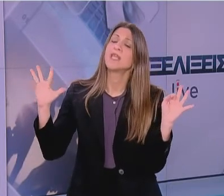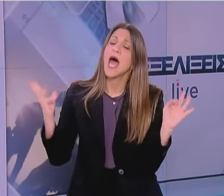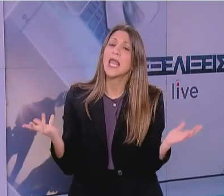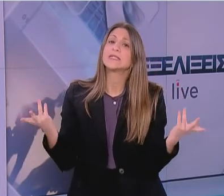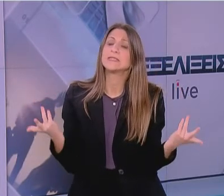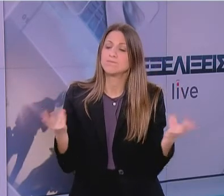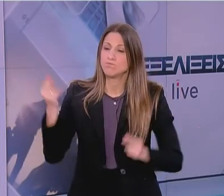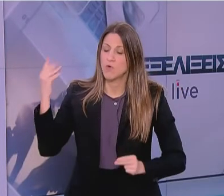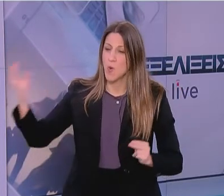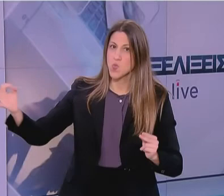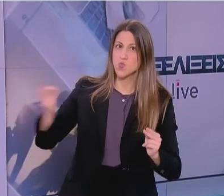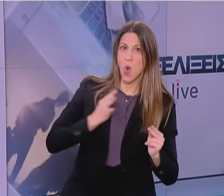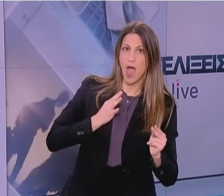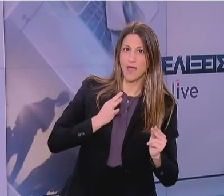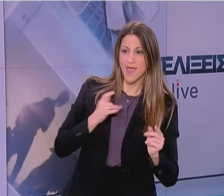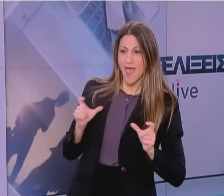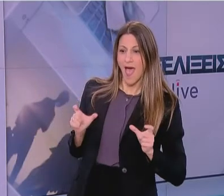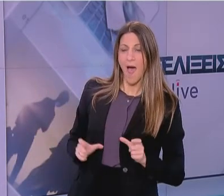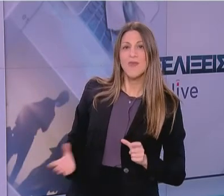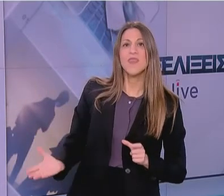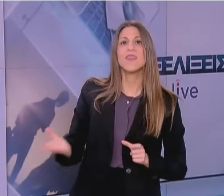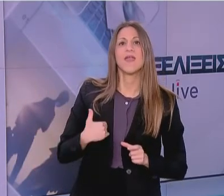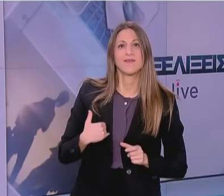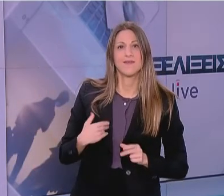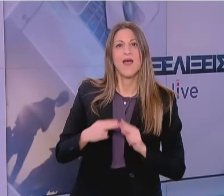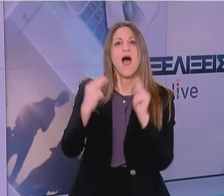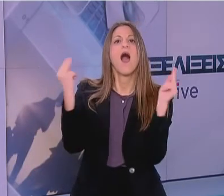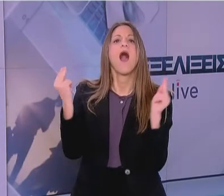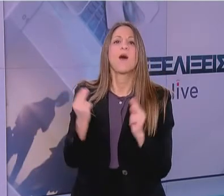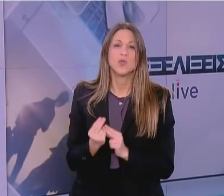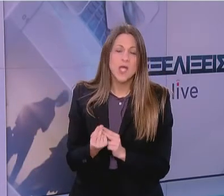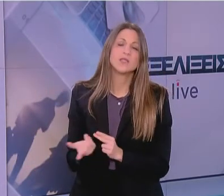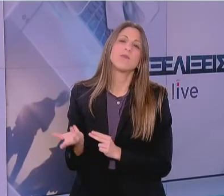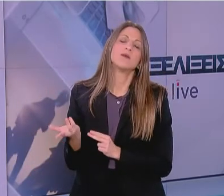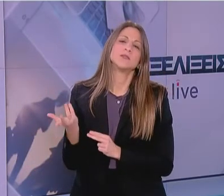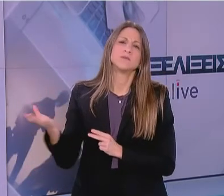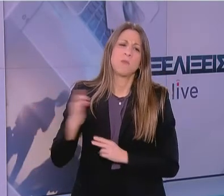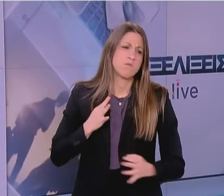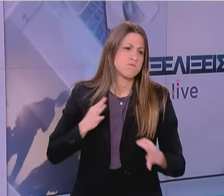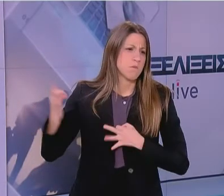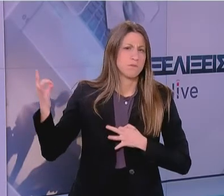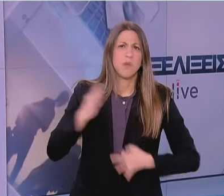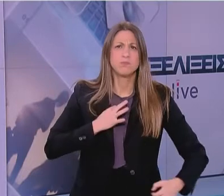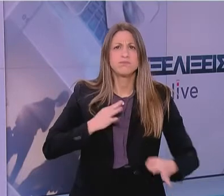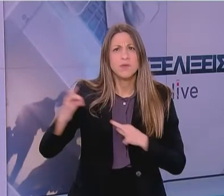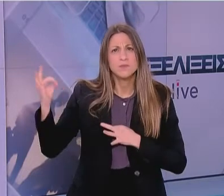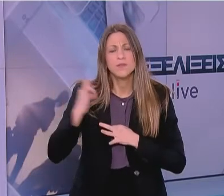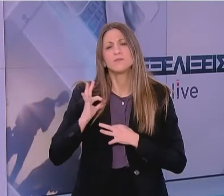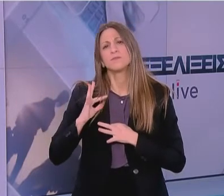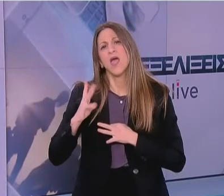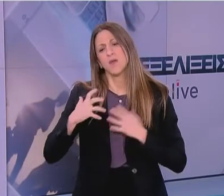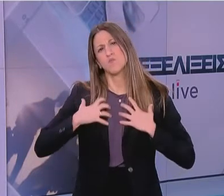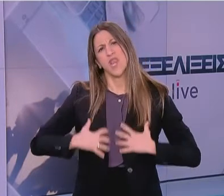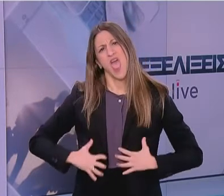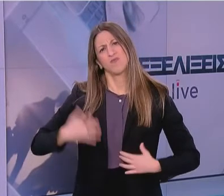αντιδραστικό ανοσοποιητικό σύστημα θα μπορούσε να οδηγήσει σε μια μαζική καταιγίδα φλεγμονής που κατακλείει τον πνεύμονα